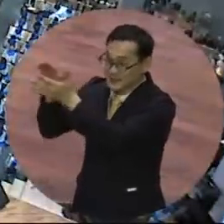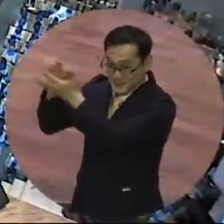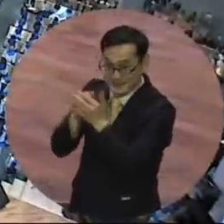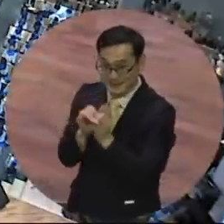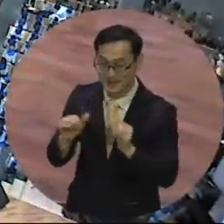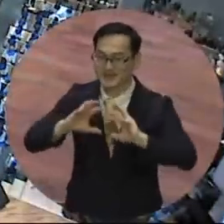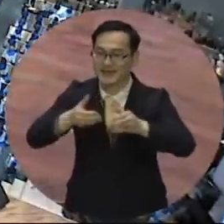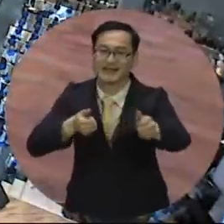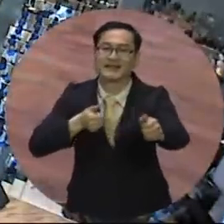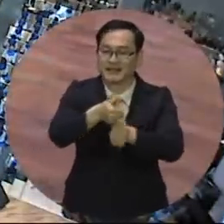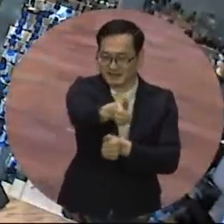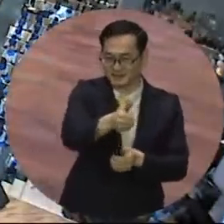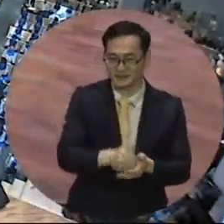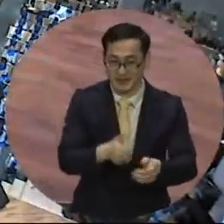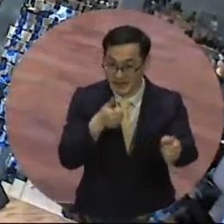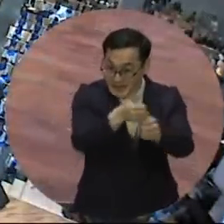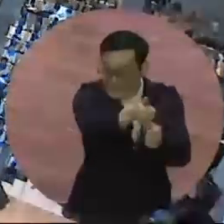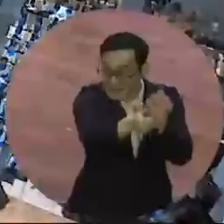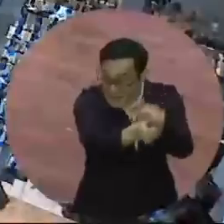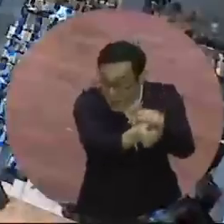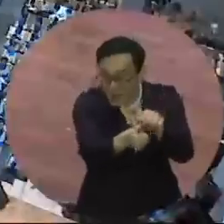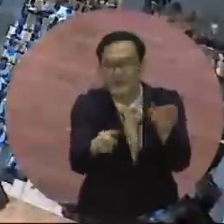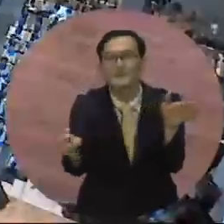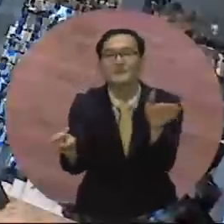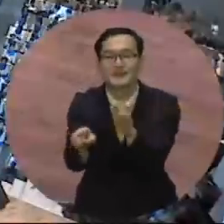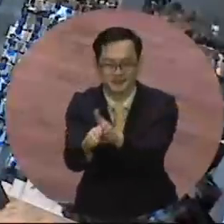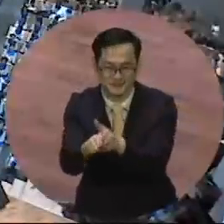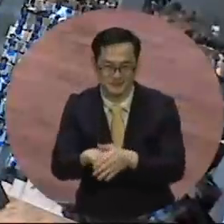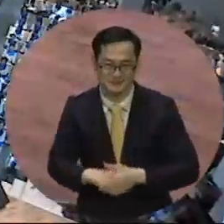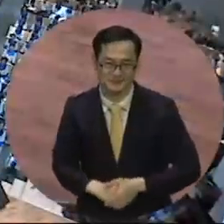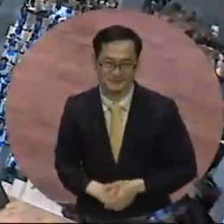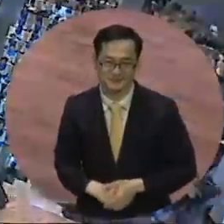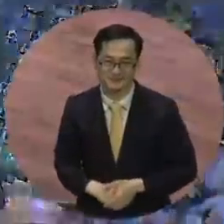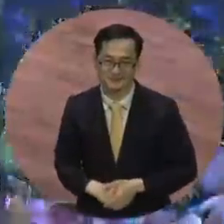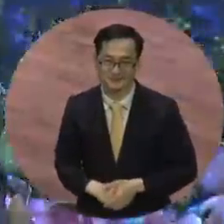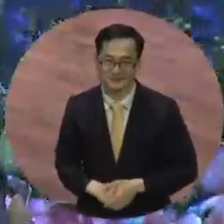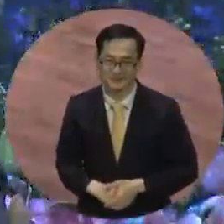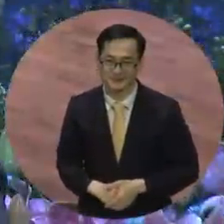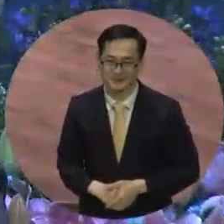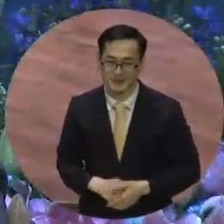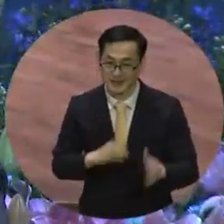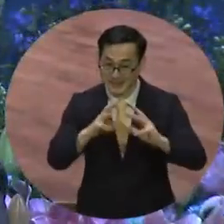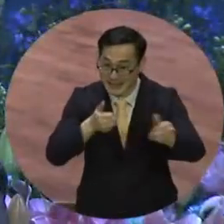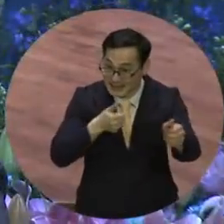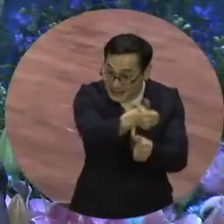승리는 이것이니 우리의 믿음이니라. 돈이 아니란 말이에요.